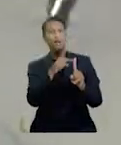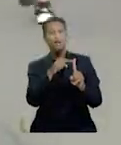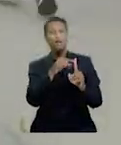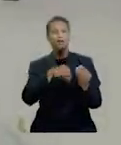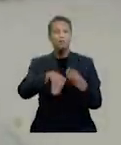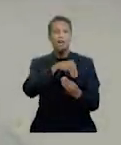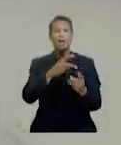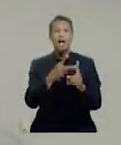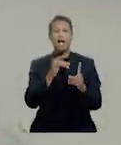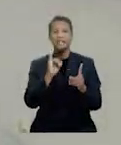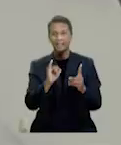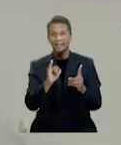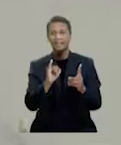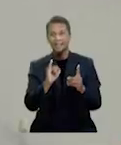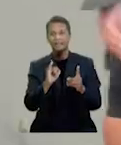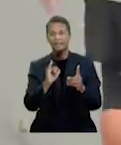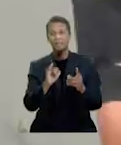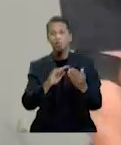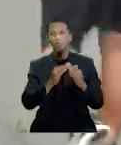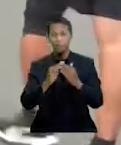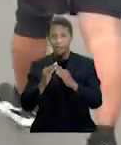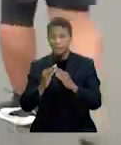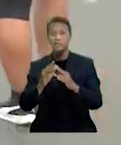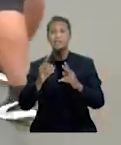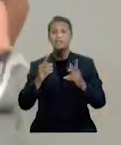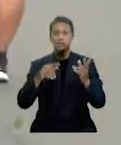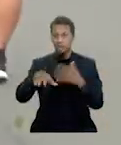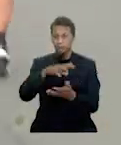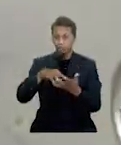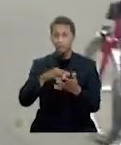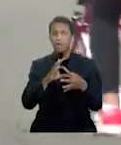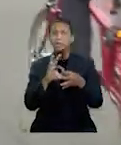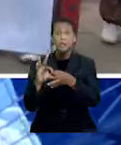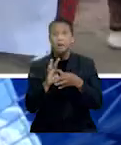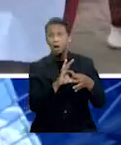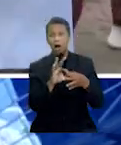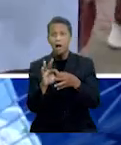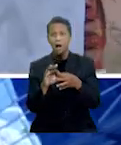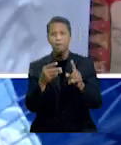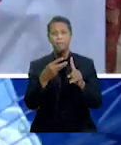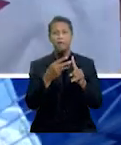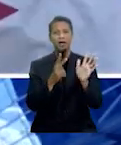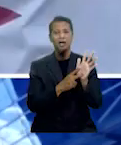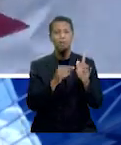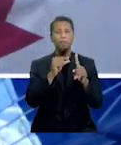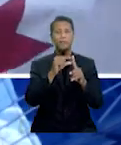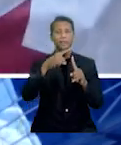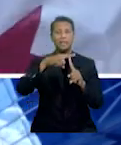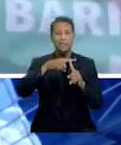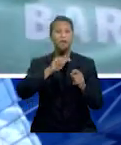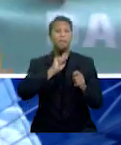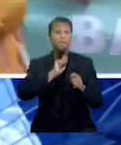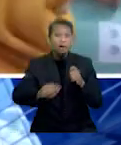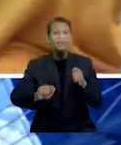rumah komunitas lintas agama bekerjasama dengan Badan Nasional Penanggulangan Terorisme atau BNPT ini menggelar kegiatan